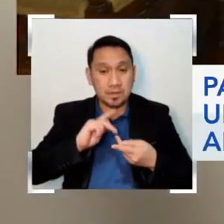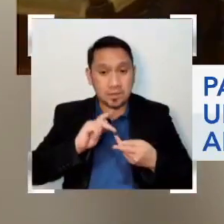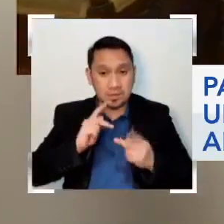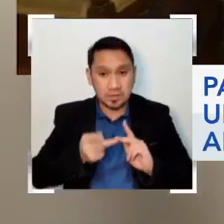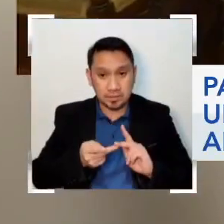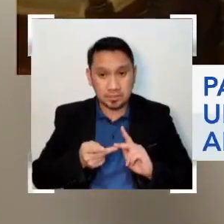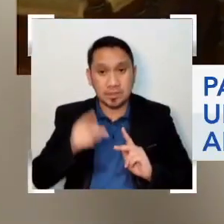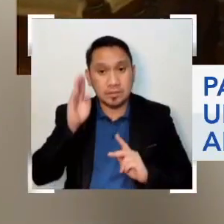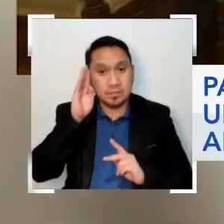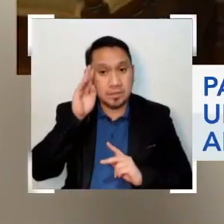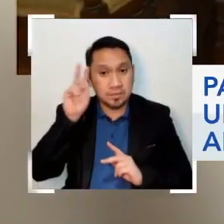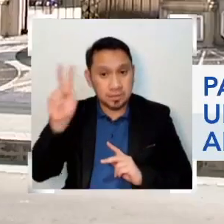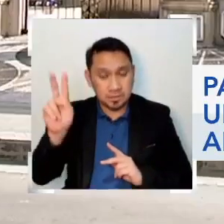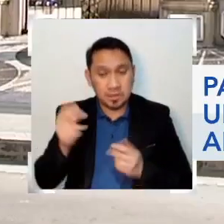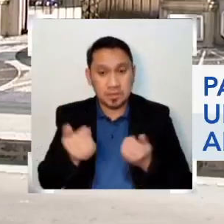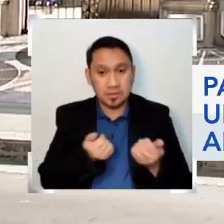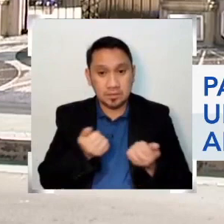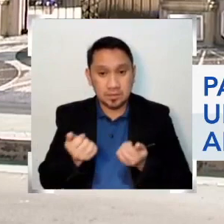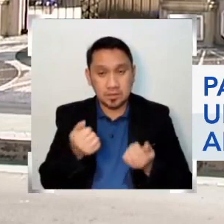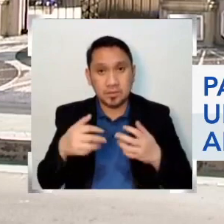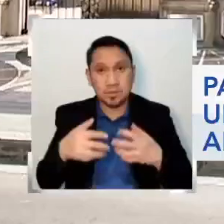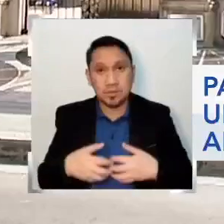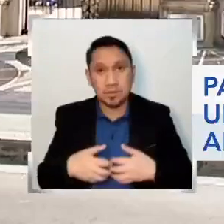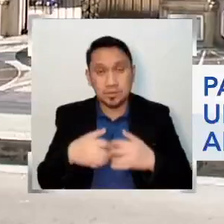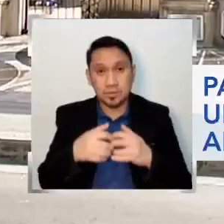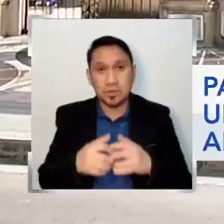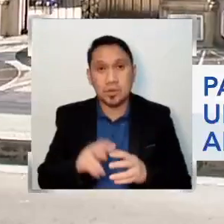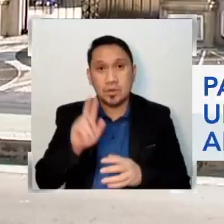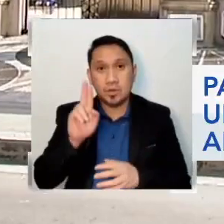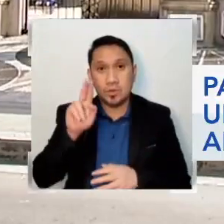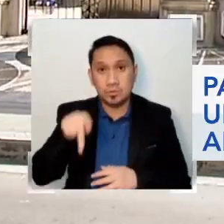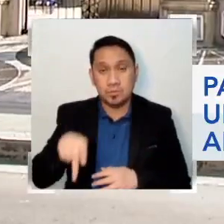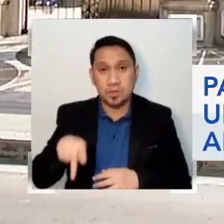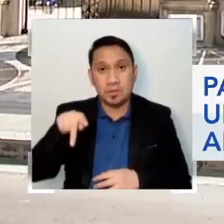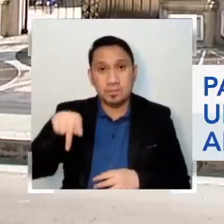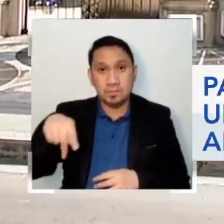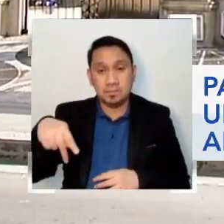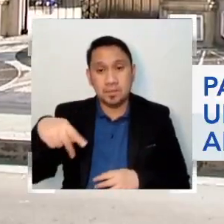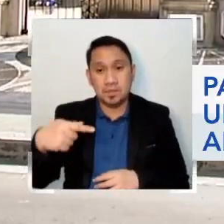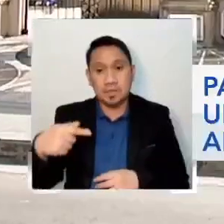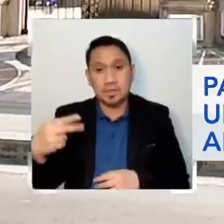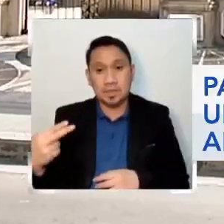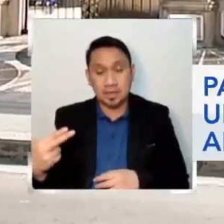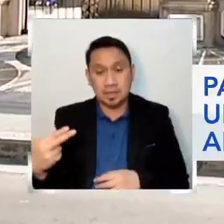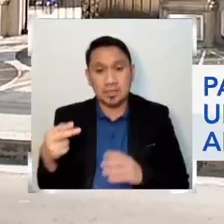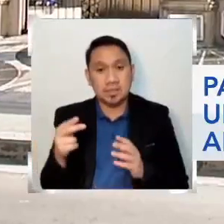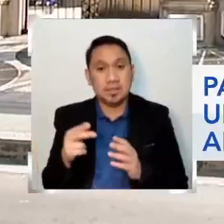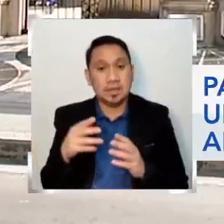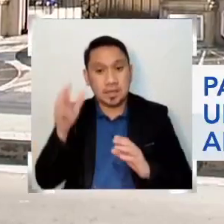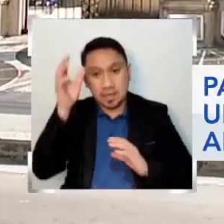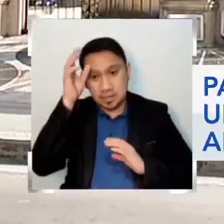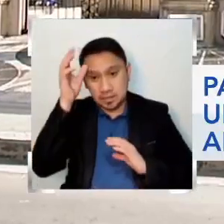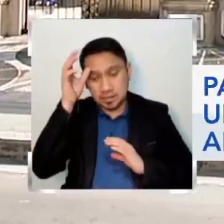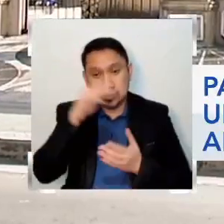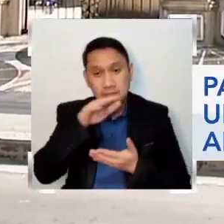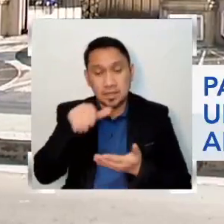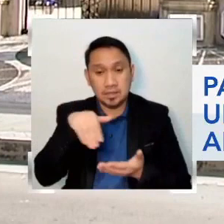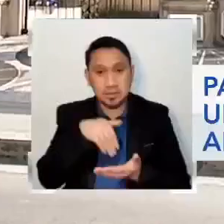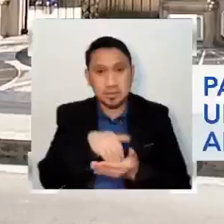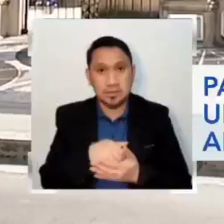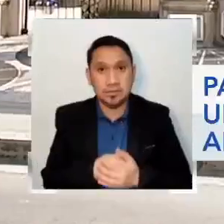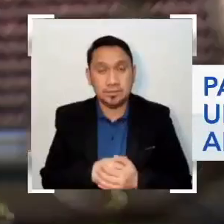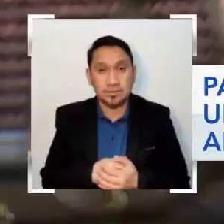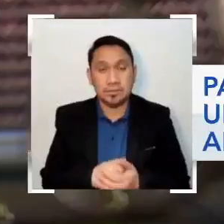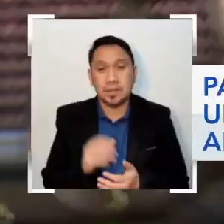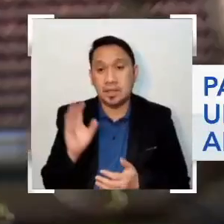sa pagtatayo ng UP-PGH Cancer Center sa loob ng UP-PGH Campus sa Maynila. 6 na bilyong piso